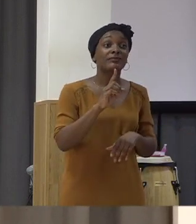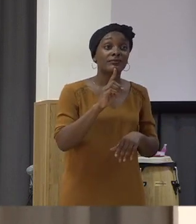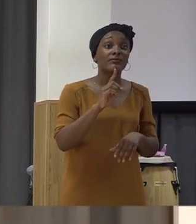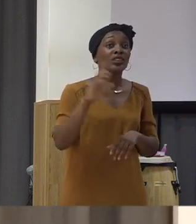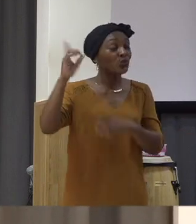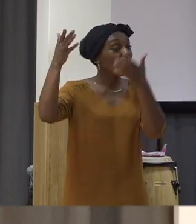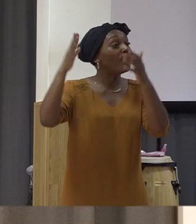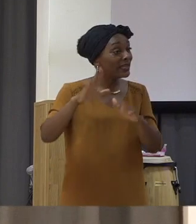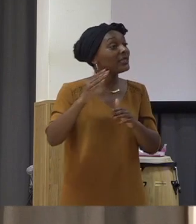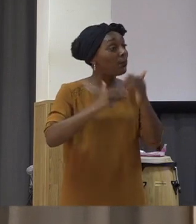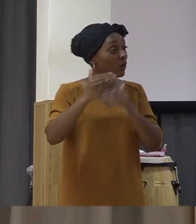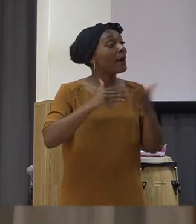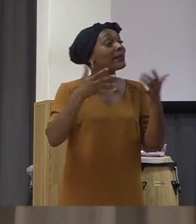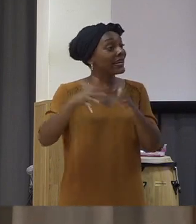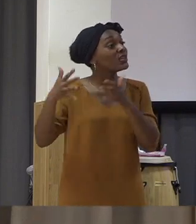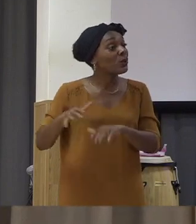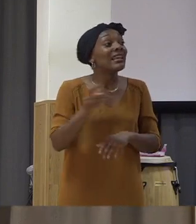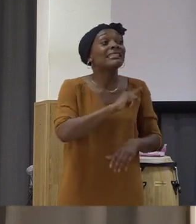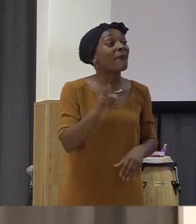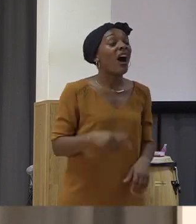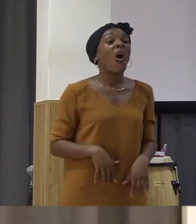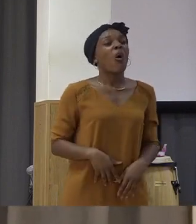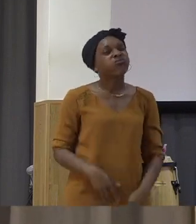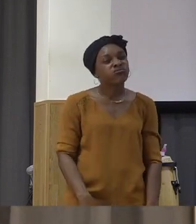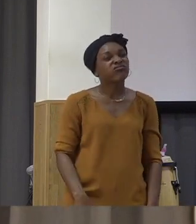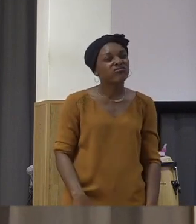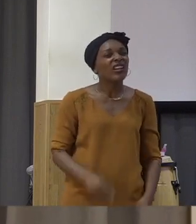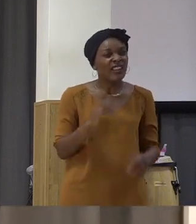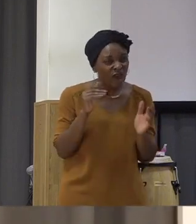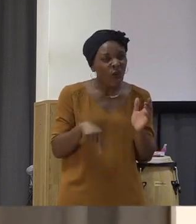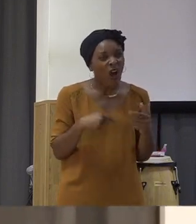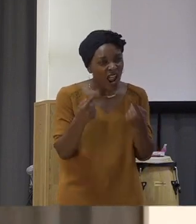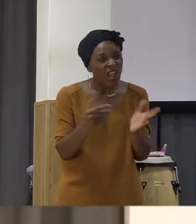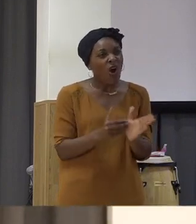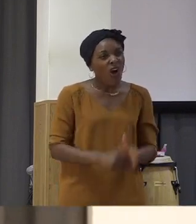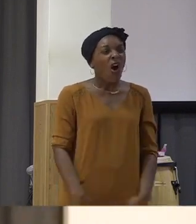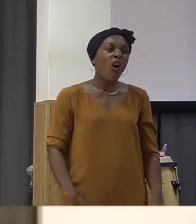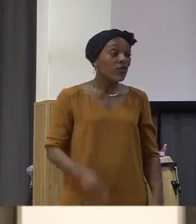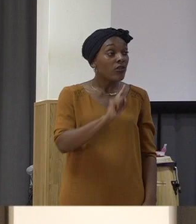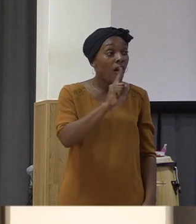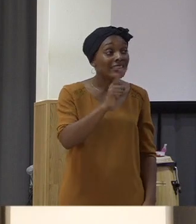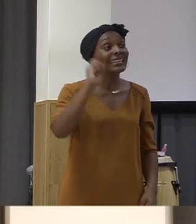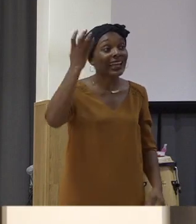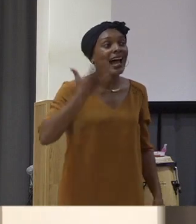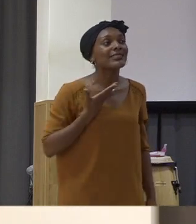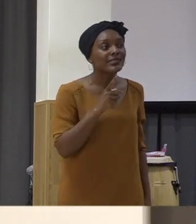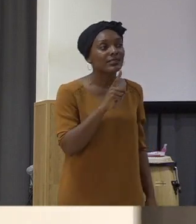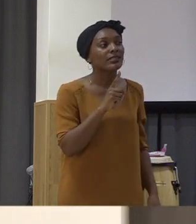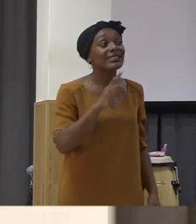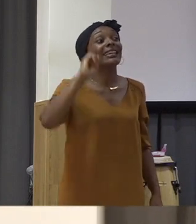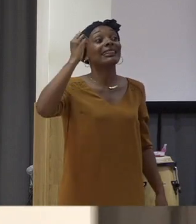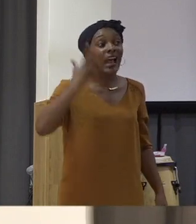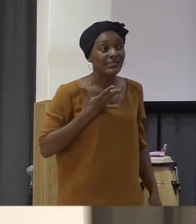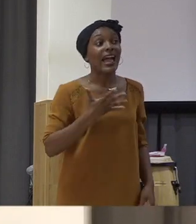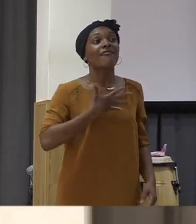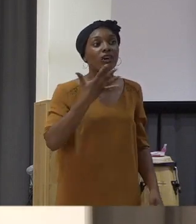C'est une bénédiction de la part de Dieu. Ce n'est pas une corvée. C'est un privilège. C'est quelque chose qui va nous aider